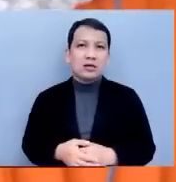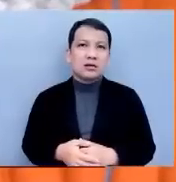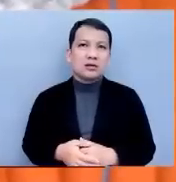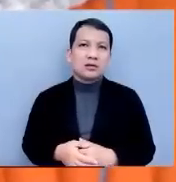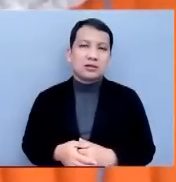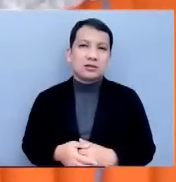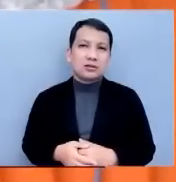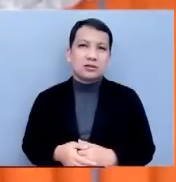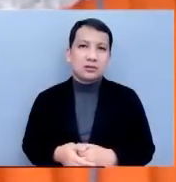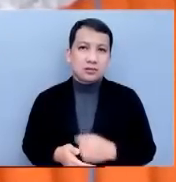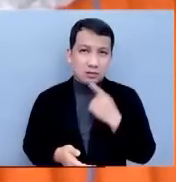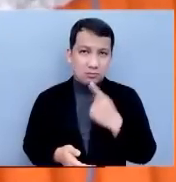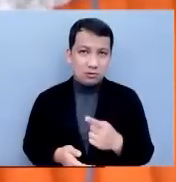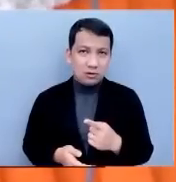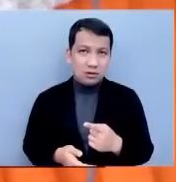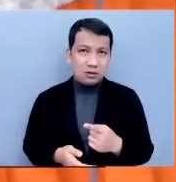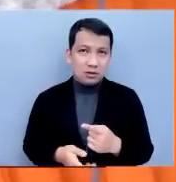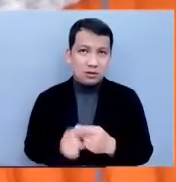Sa tingin ko,